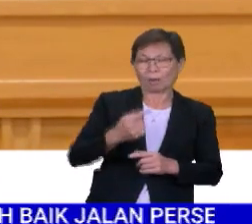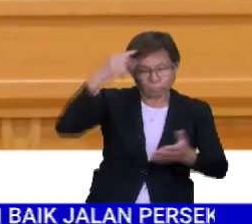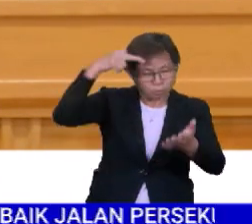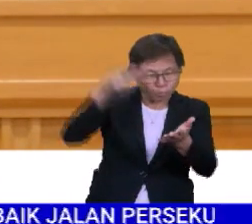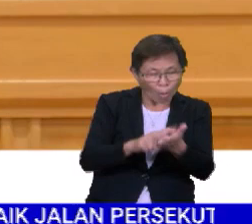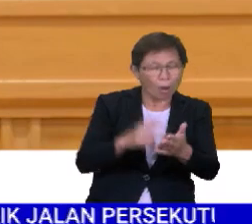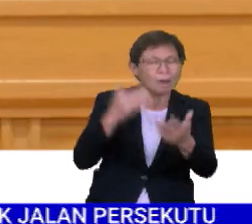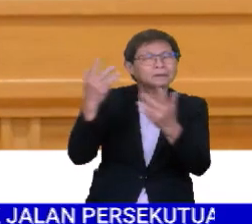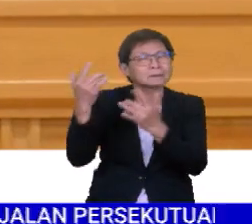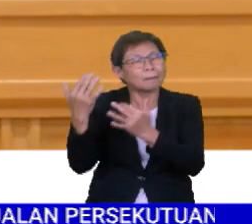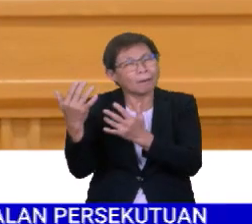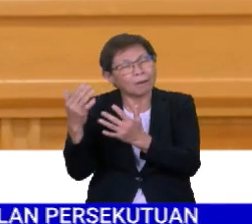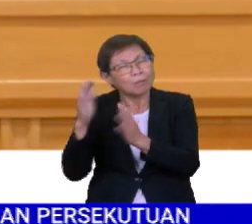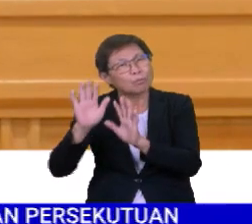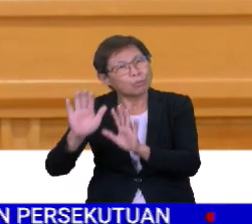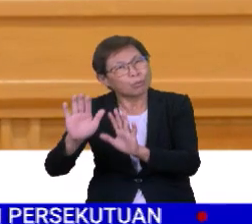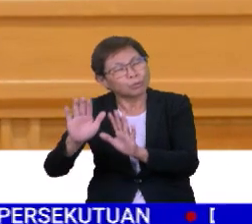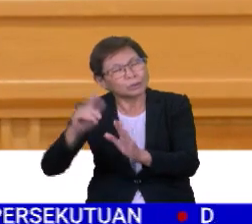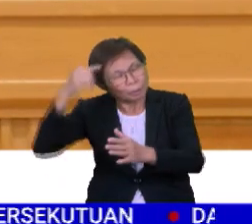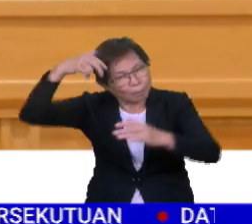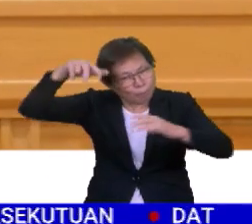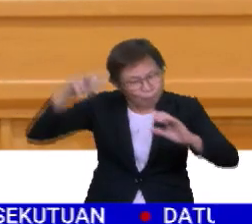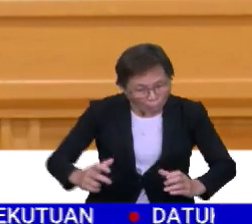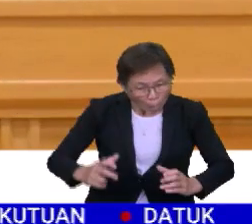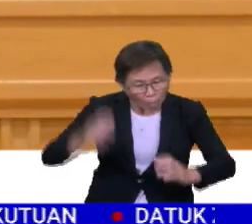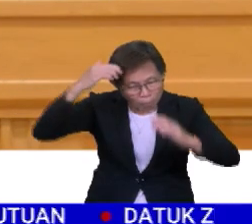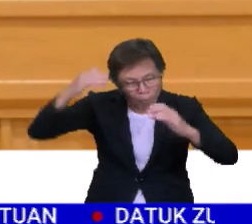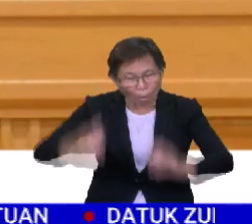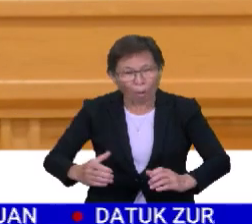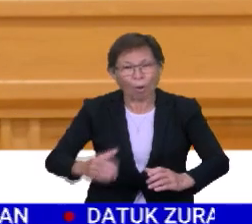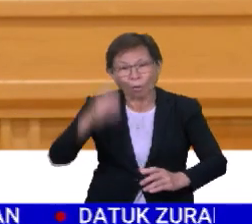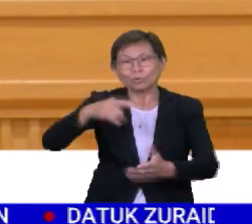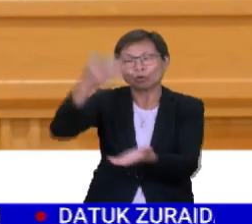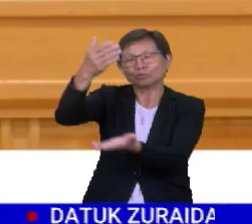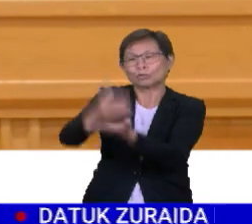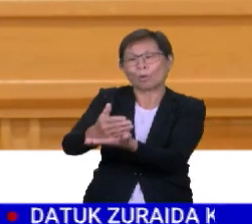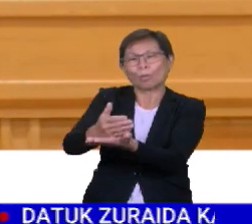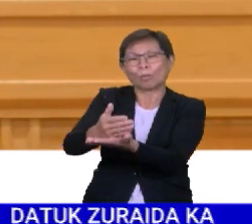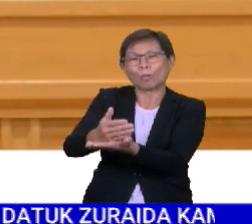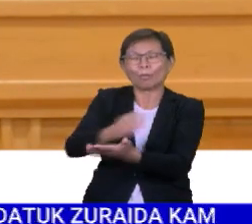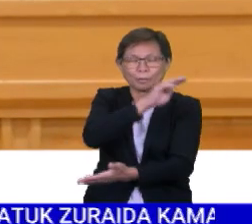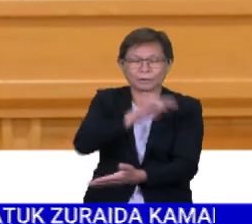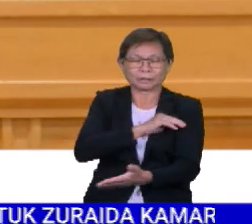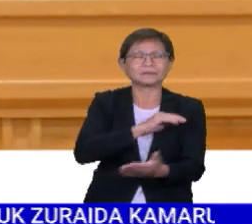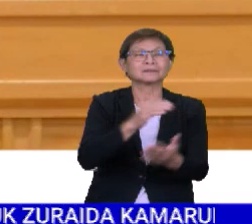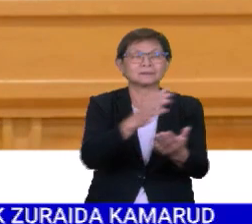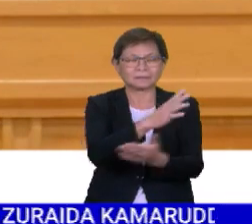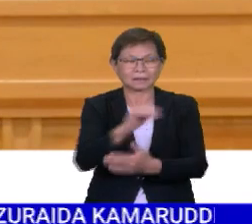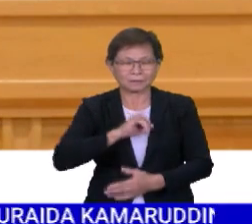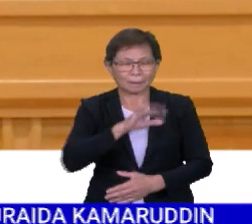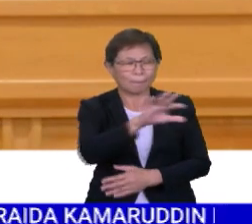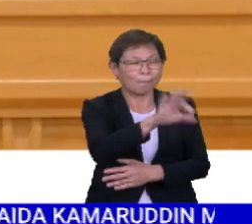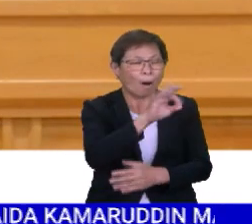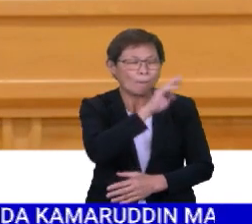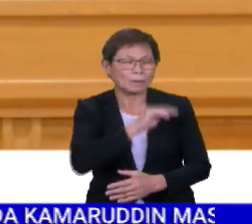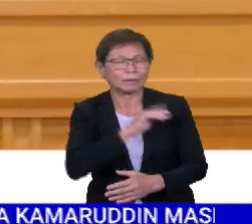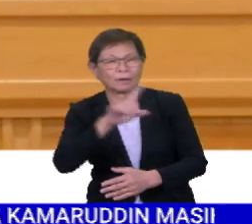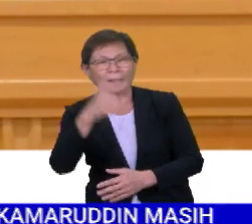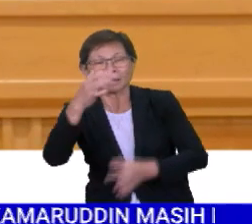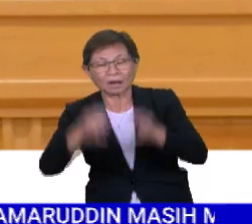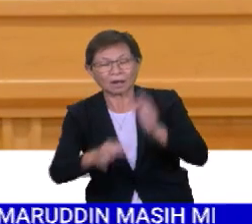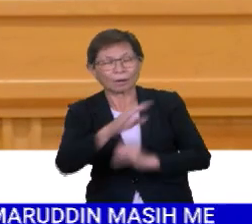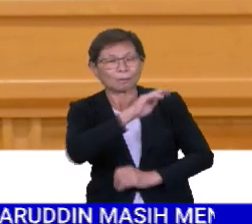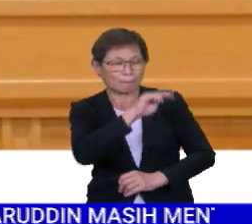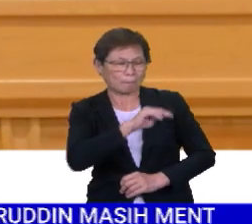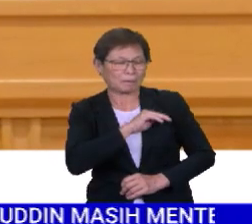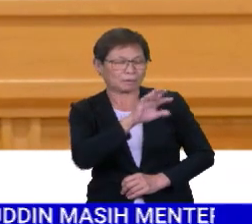sehingga saya memutuskan untuk dia berhenti sebagai menteri dan saya lantik menteri yang lain. Kalau saya lantik menteri